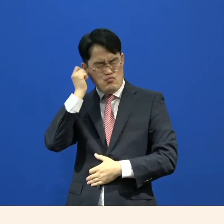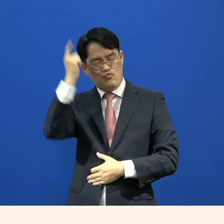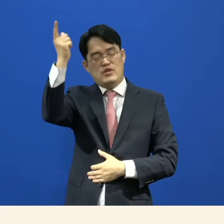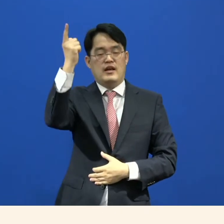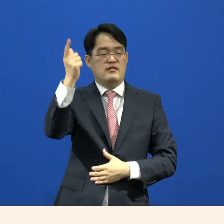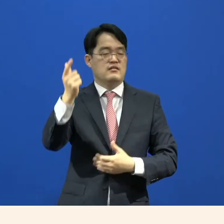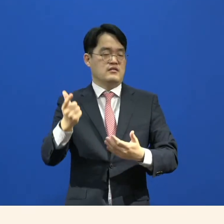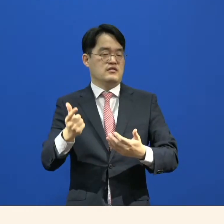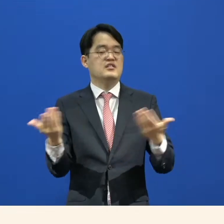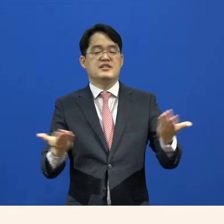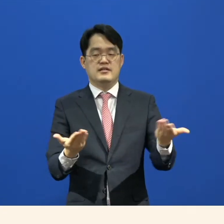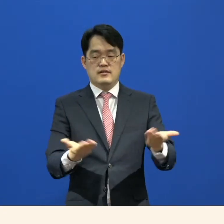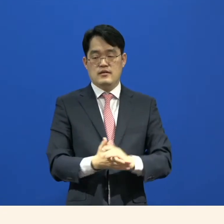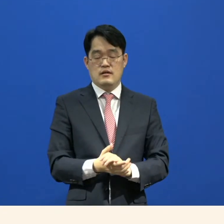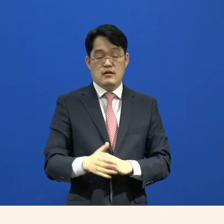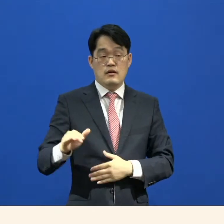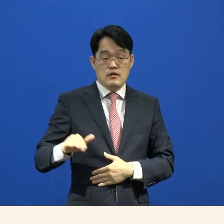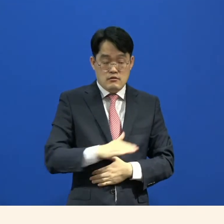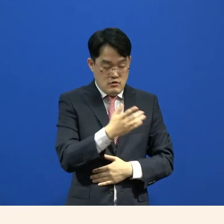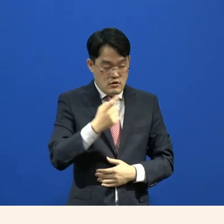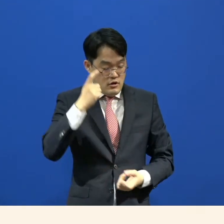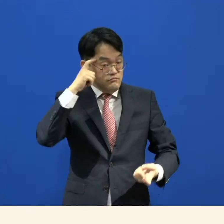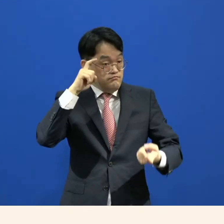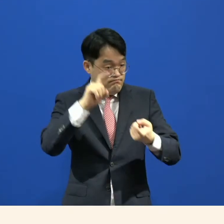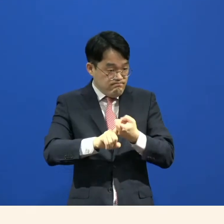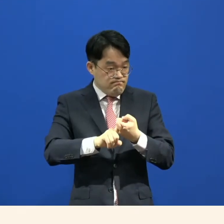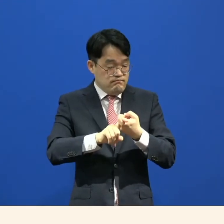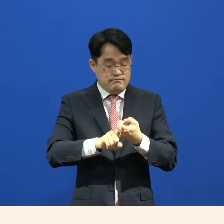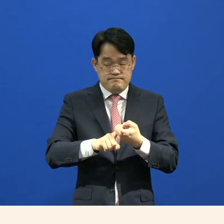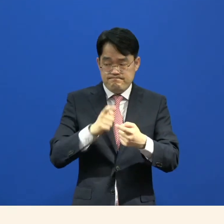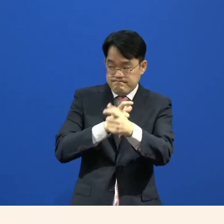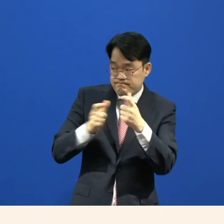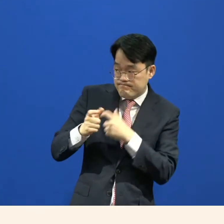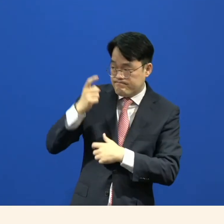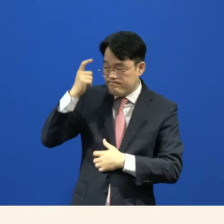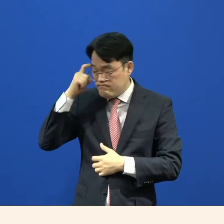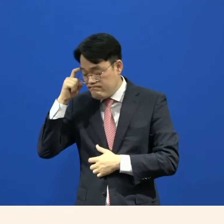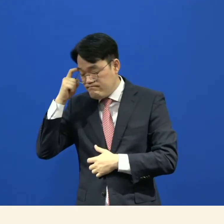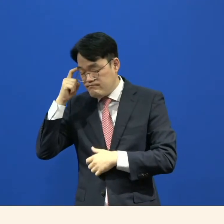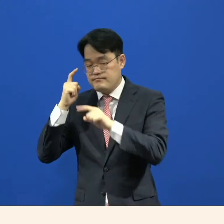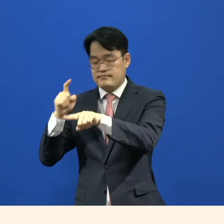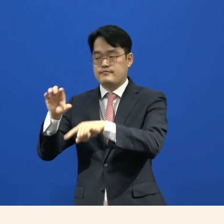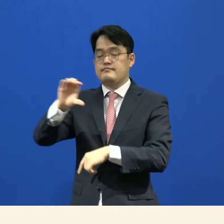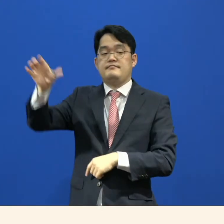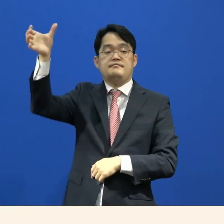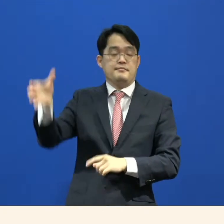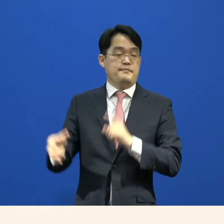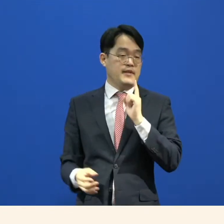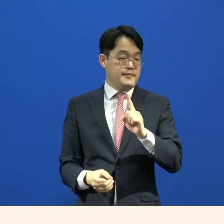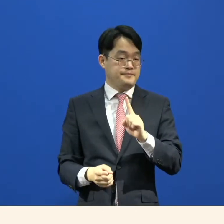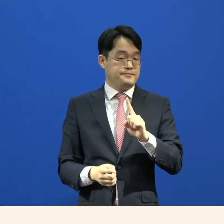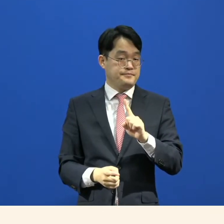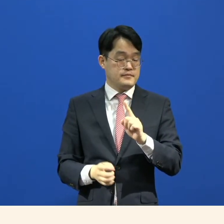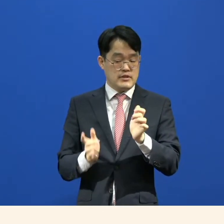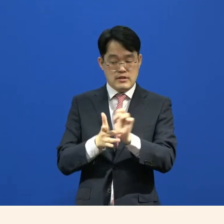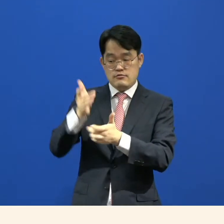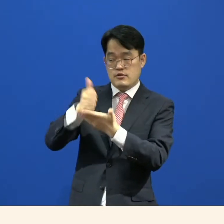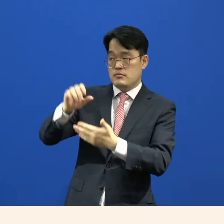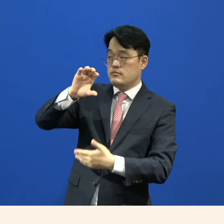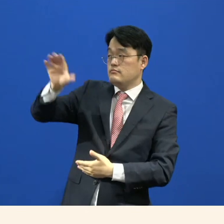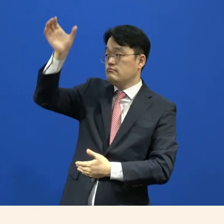우리가 관심을 쏟고 애정을 기울여야 할 것은 바로 이것입니다. 그러나 그리스도가 십자가에 죽으신